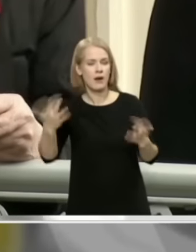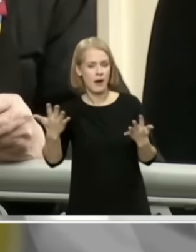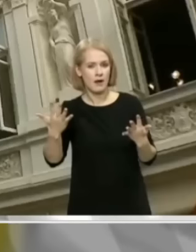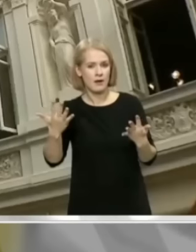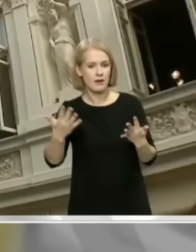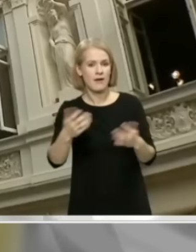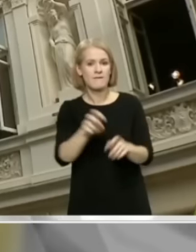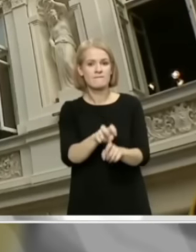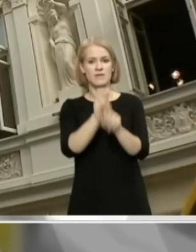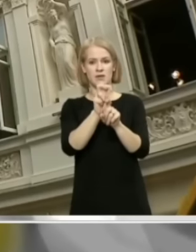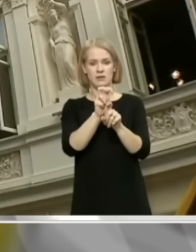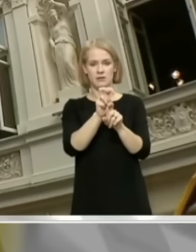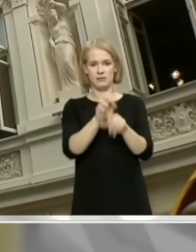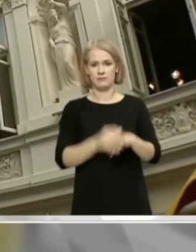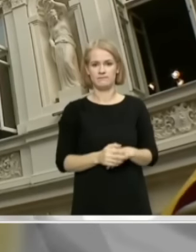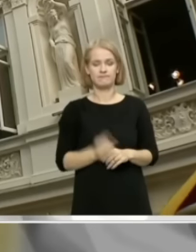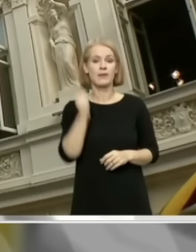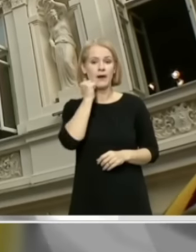Ačiū.